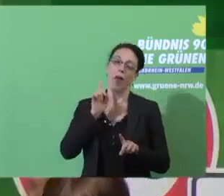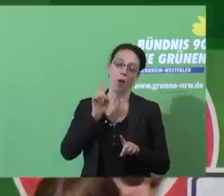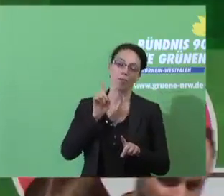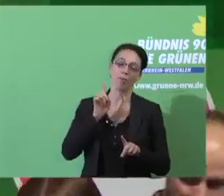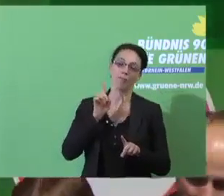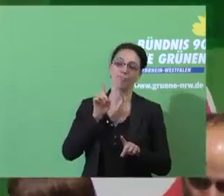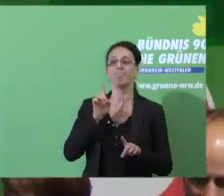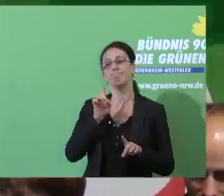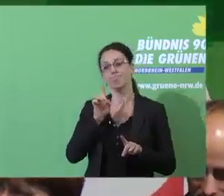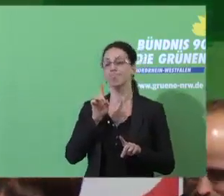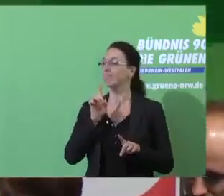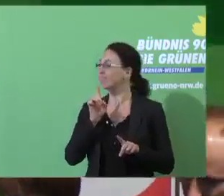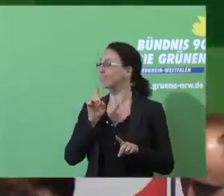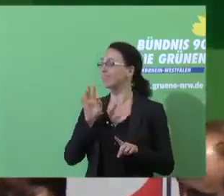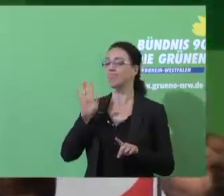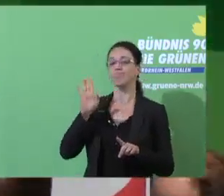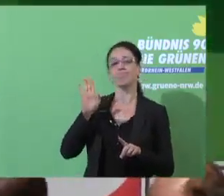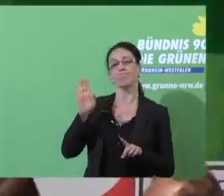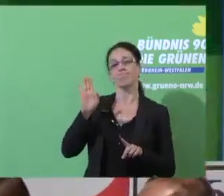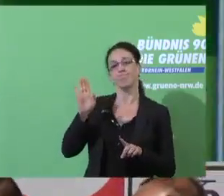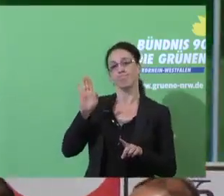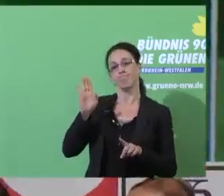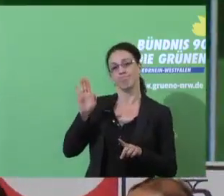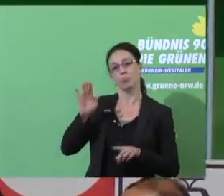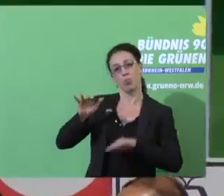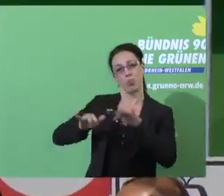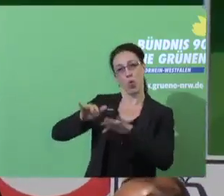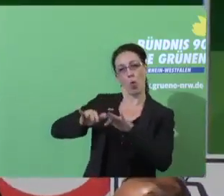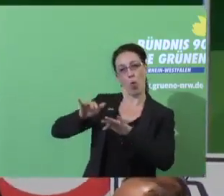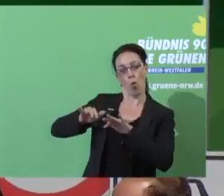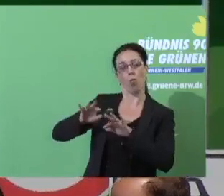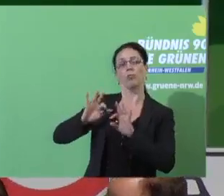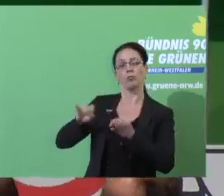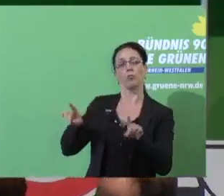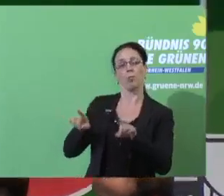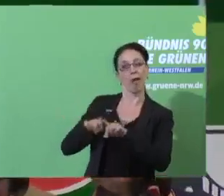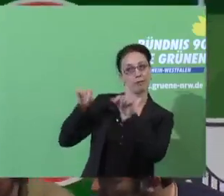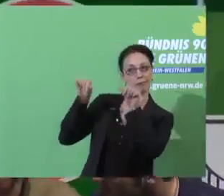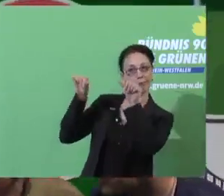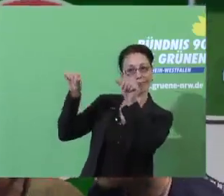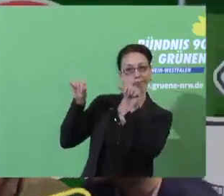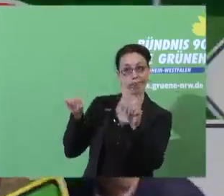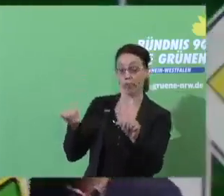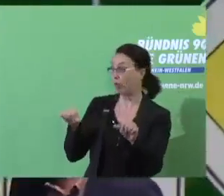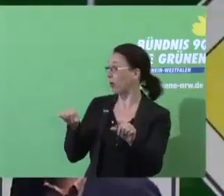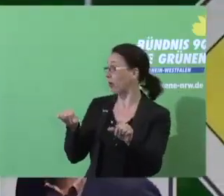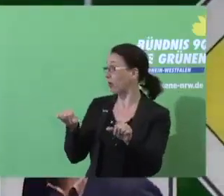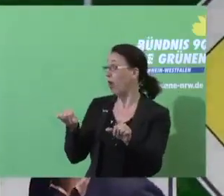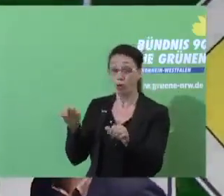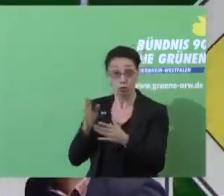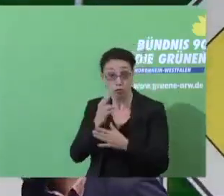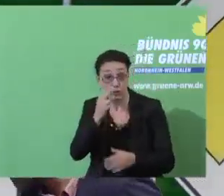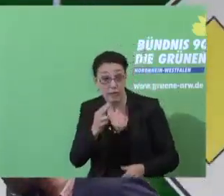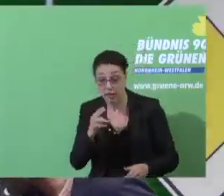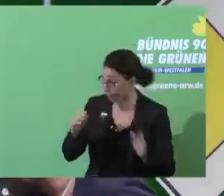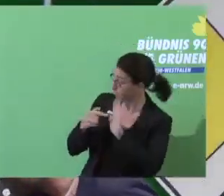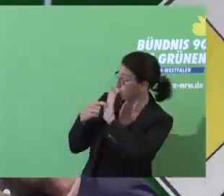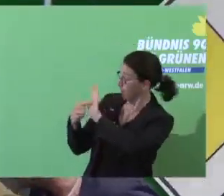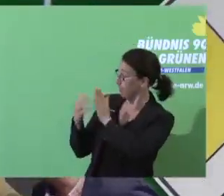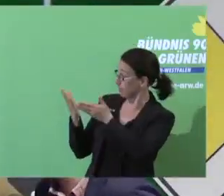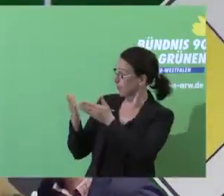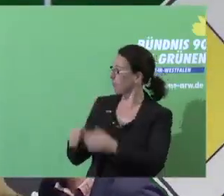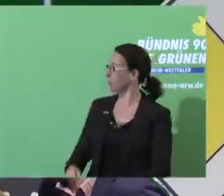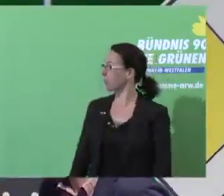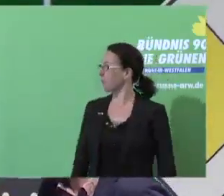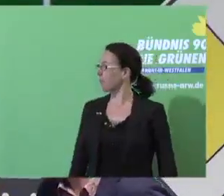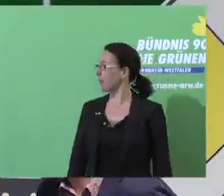gut in dein Büro passen könnte, oder meinst du nicht? Hast du eins schon gesehen? Du darfst es erstmal angucken hier. Hm? Ja, ich habe es vorher